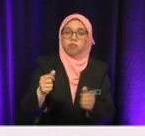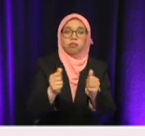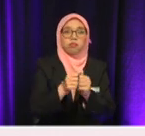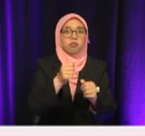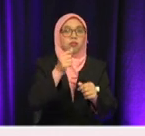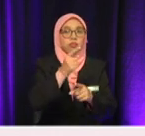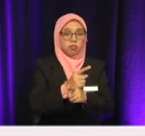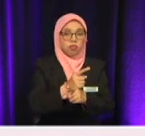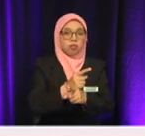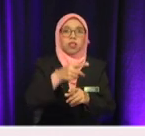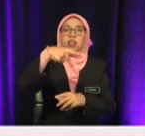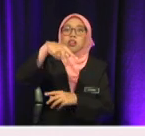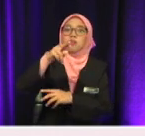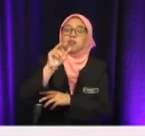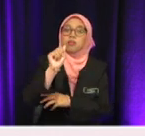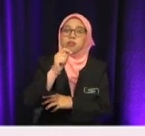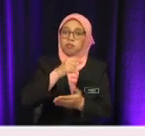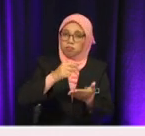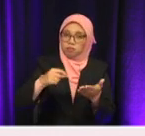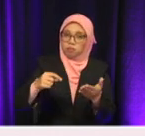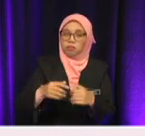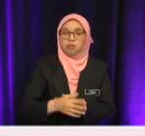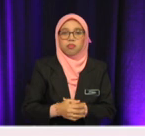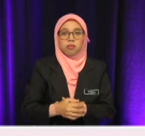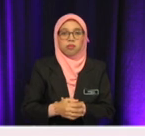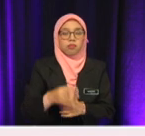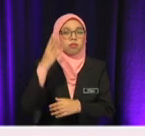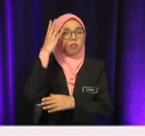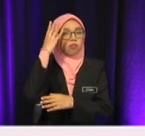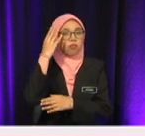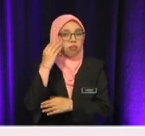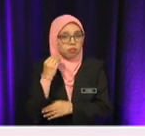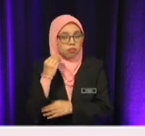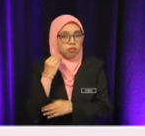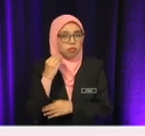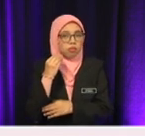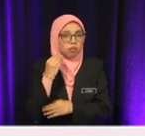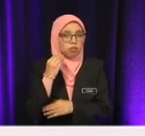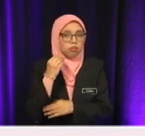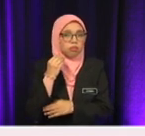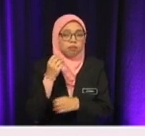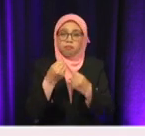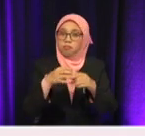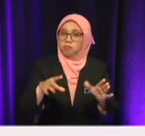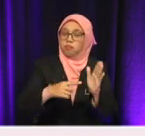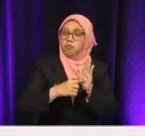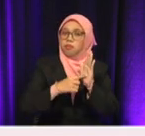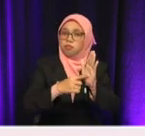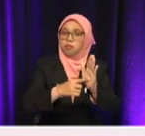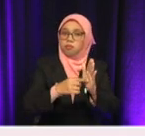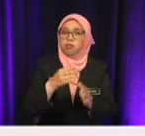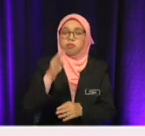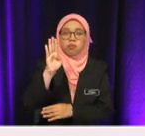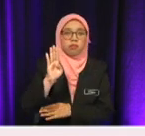dan ada perkataan berpengalaman kat bawah itu. Okey, perkataan berpengalaman itu sendiri sudah menunjukkan bahawa ini